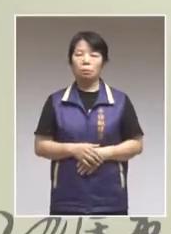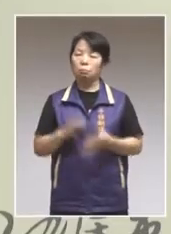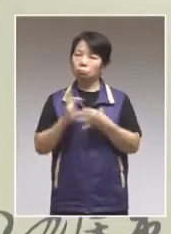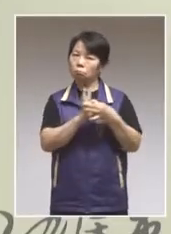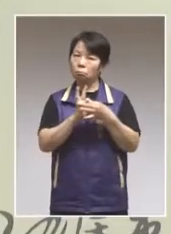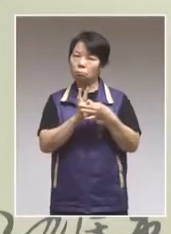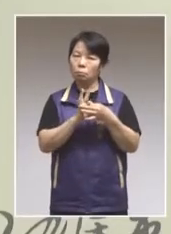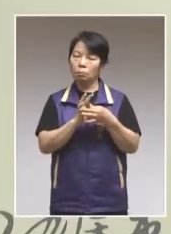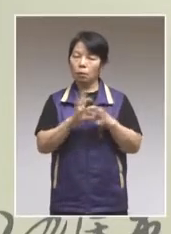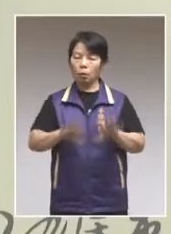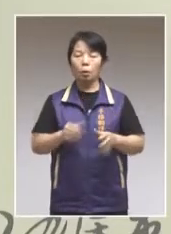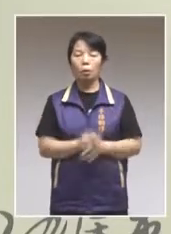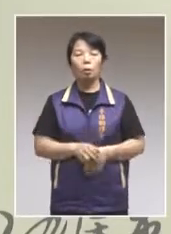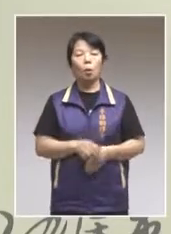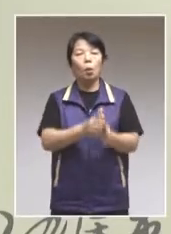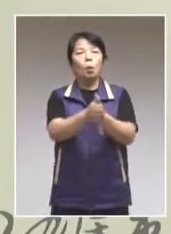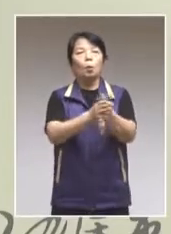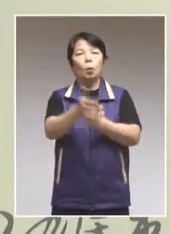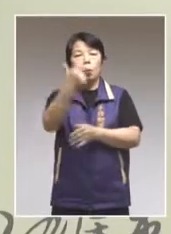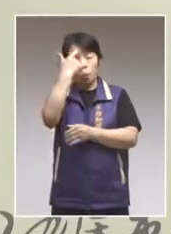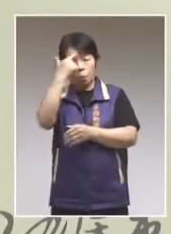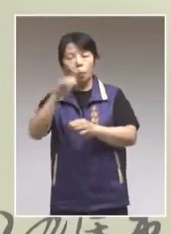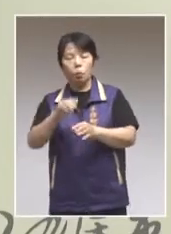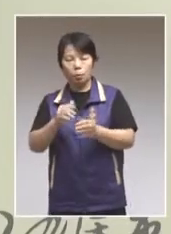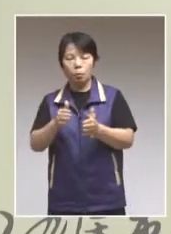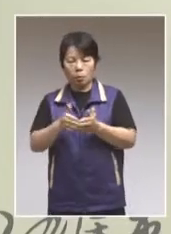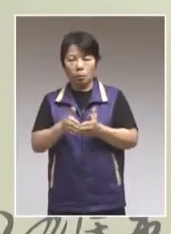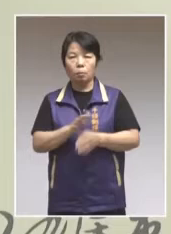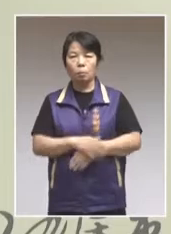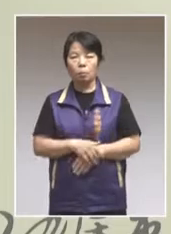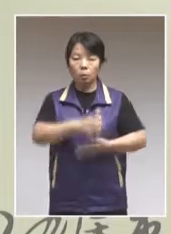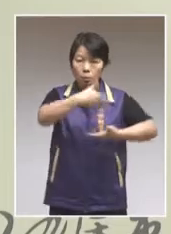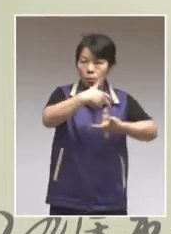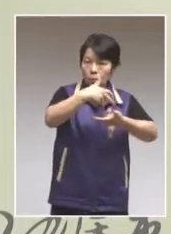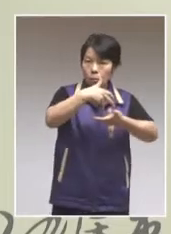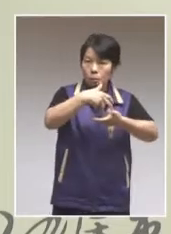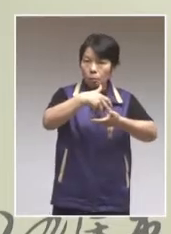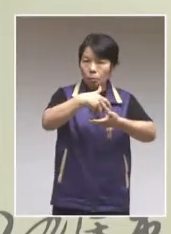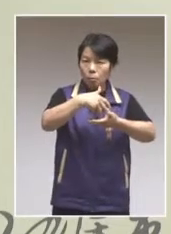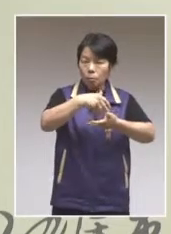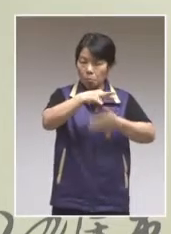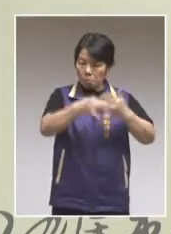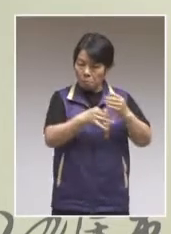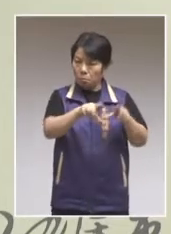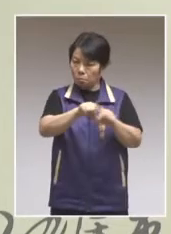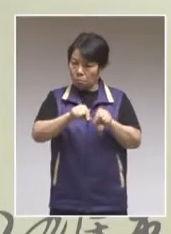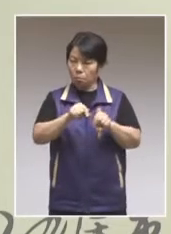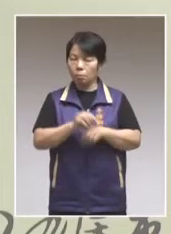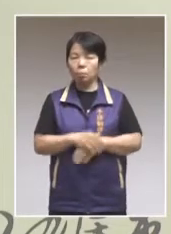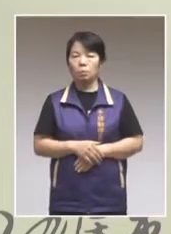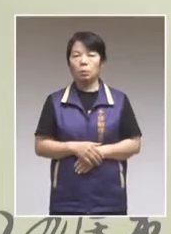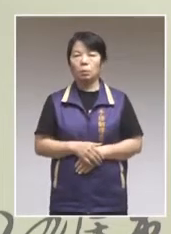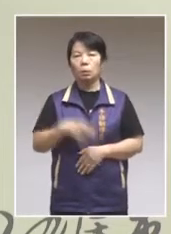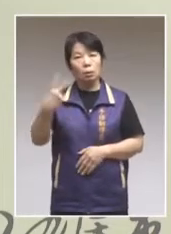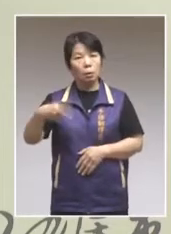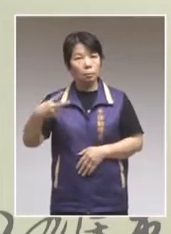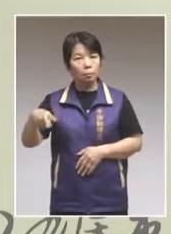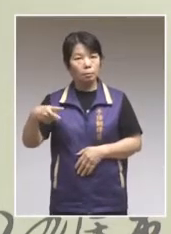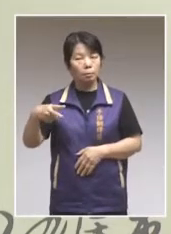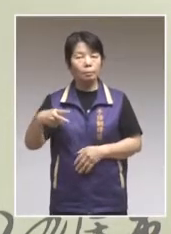的这一个公共卫生的手段，比如说勤洗手用餐的这个规定，好，那还有这